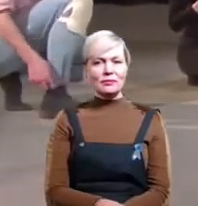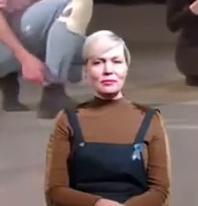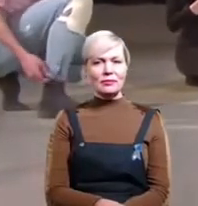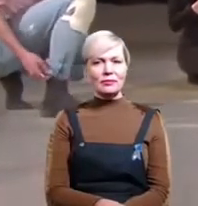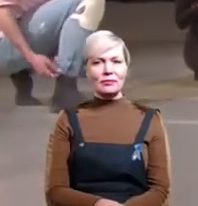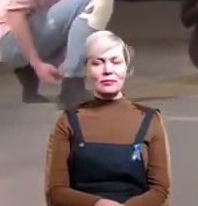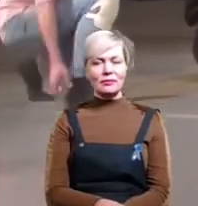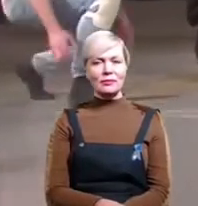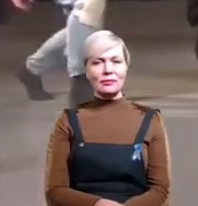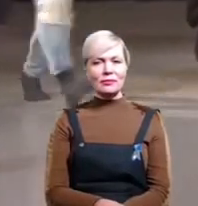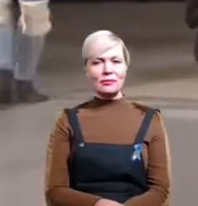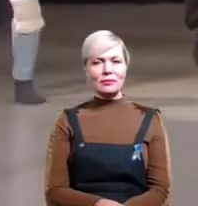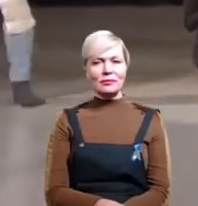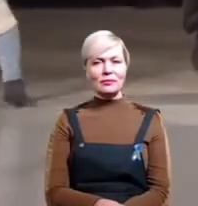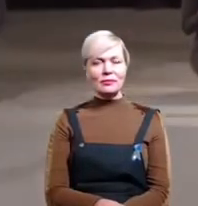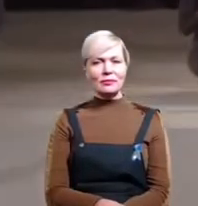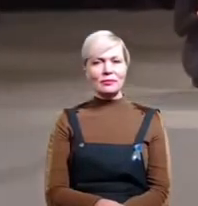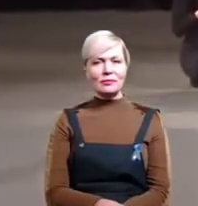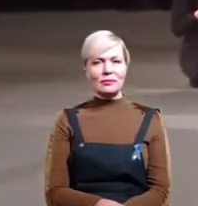Итак.